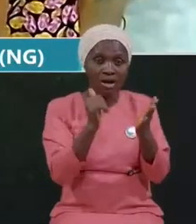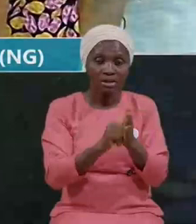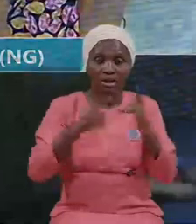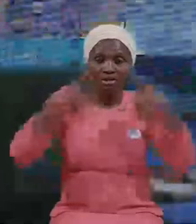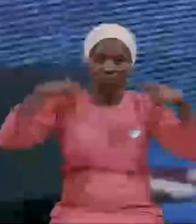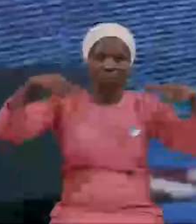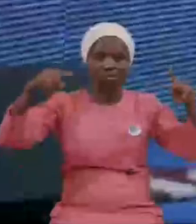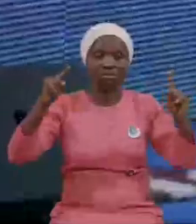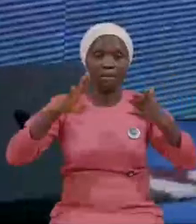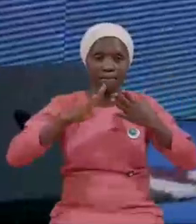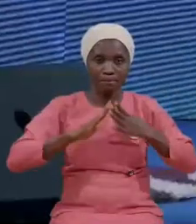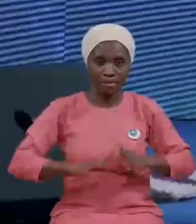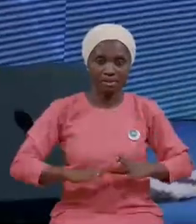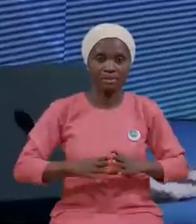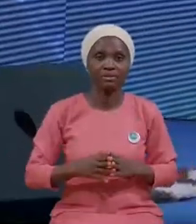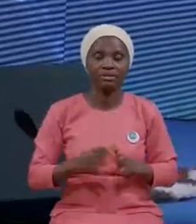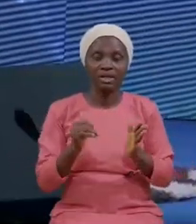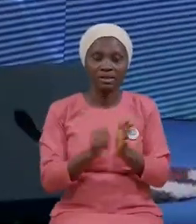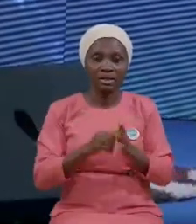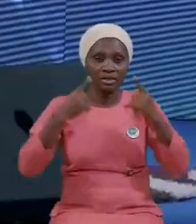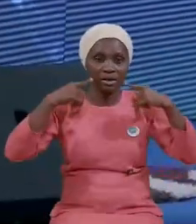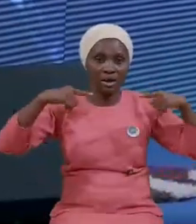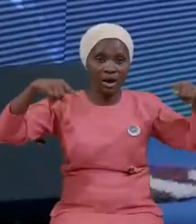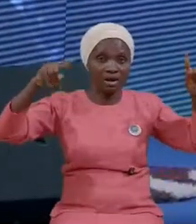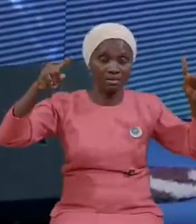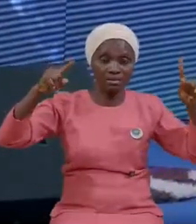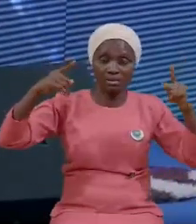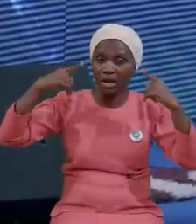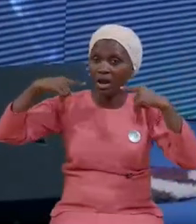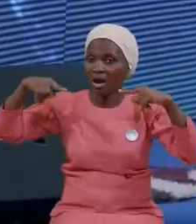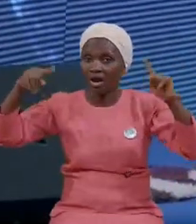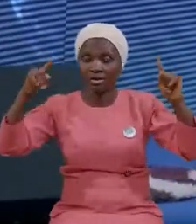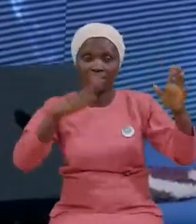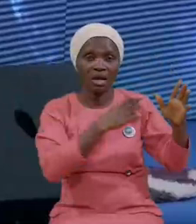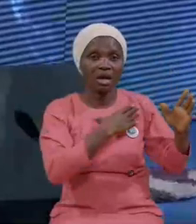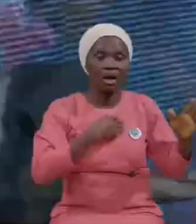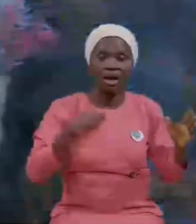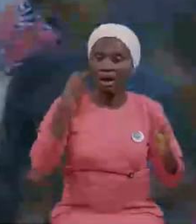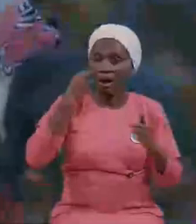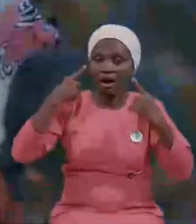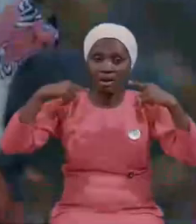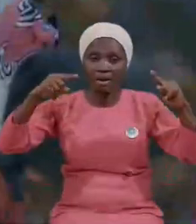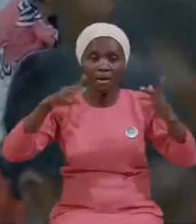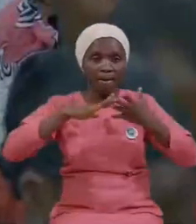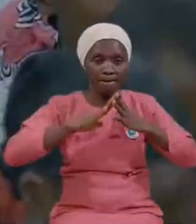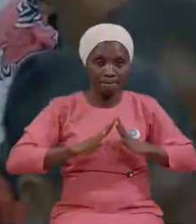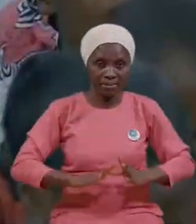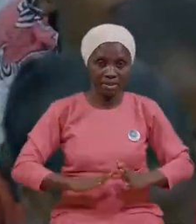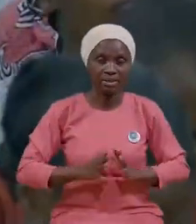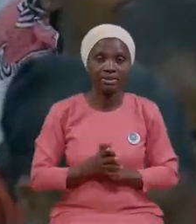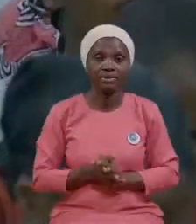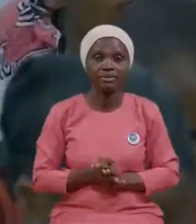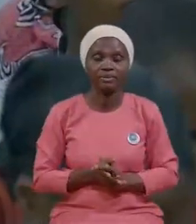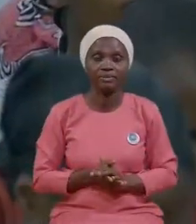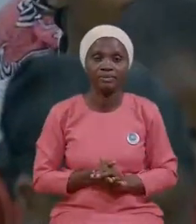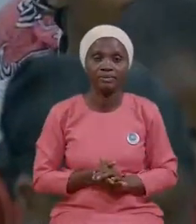De celui qui publie la paix, qui promeut la paix, et qui répand la paix partout.